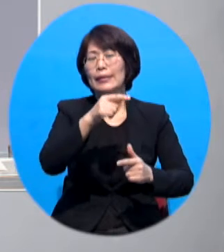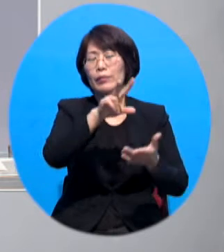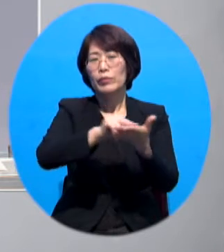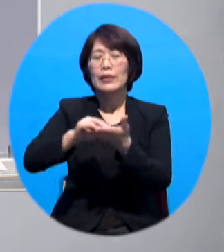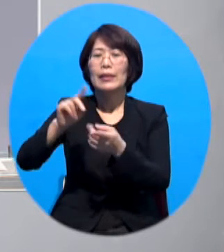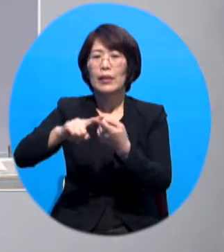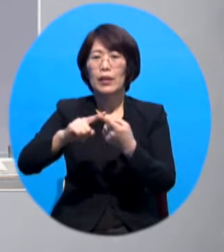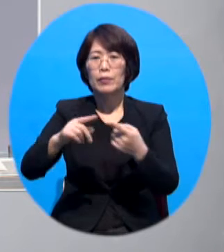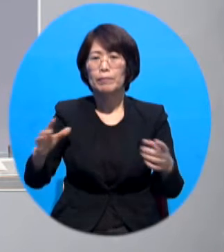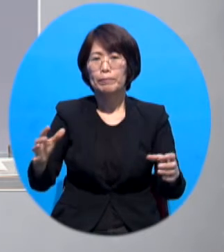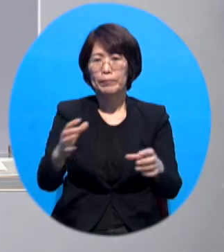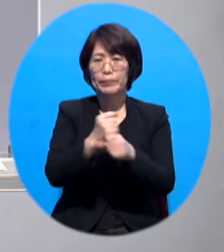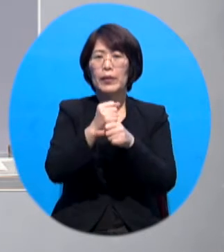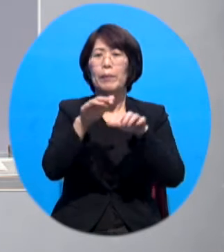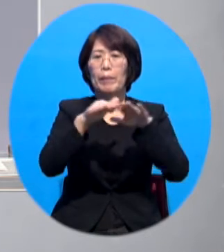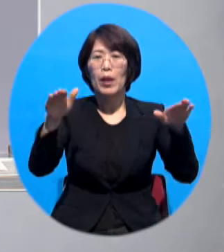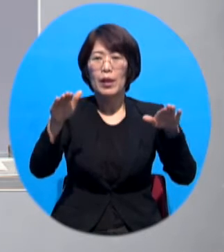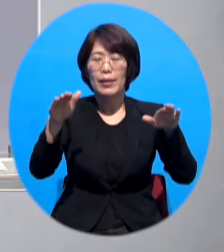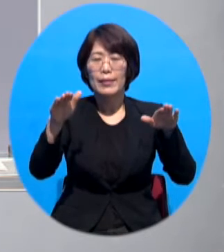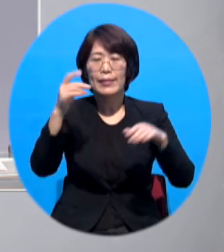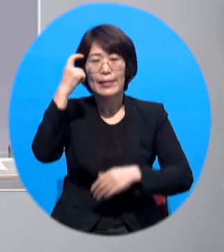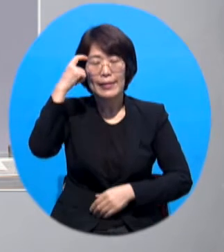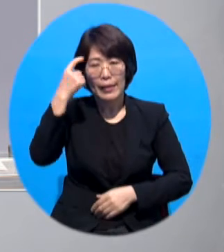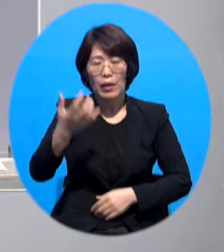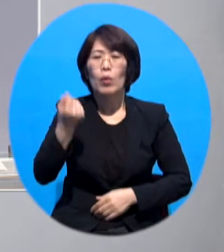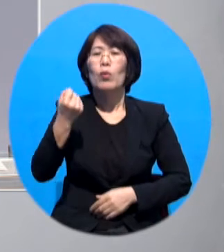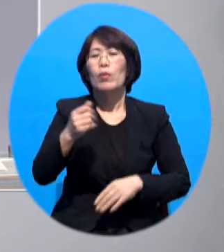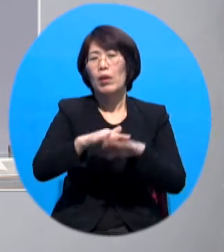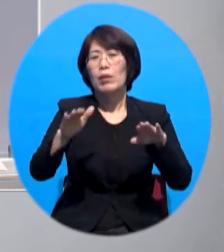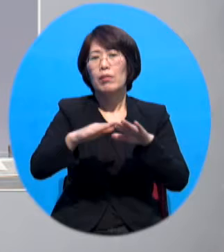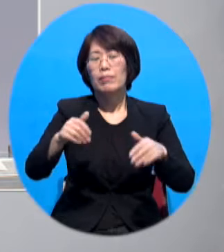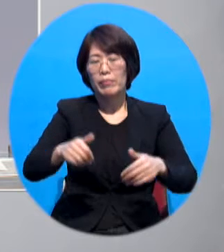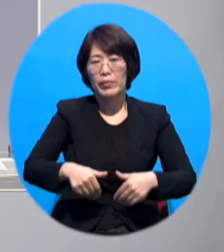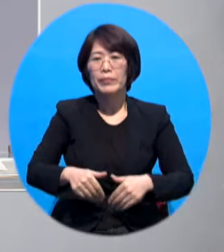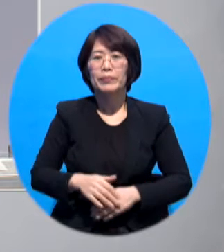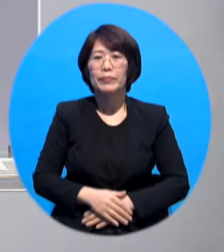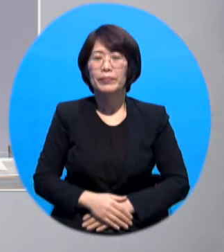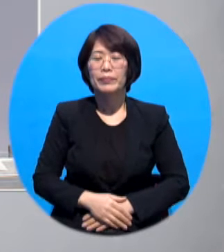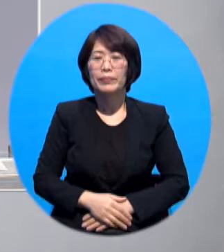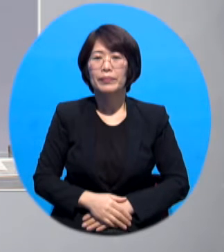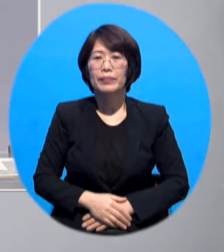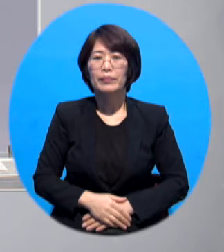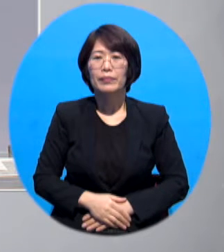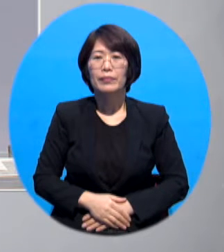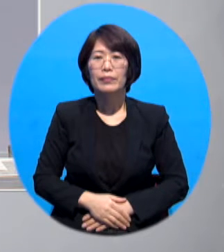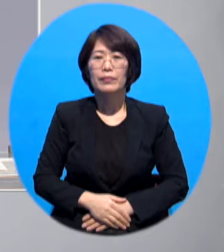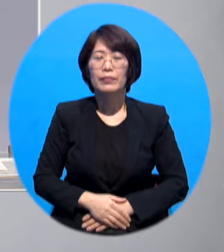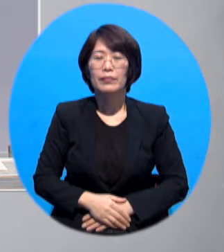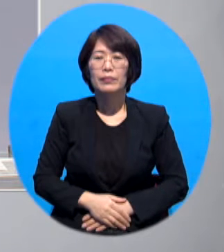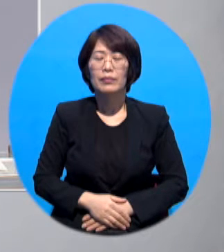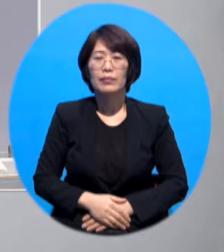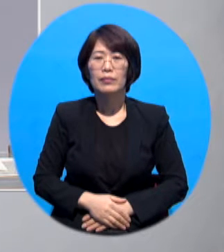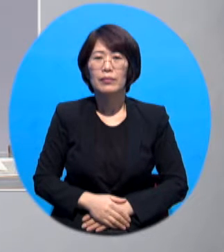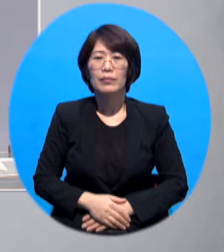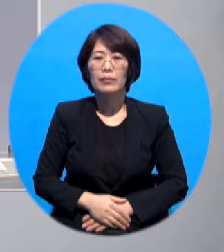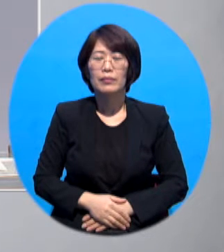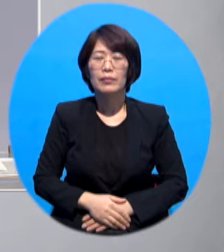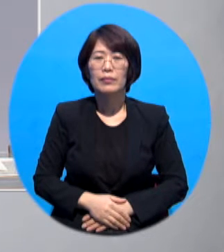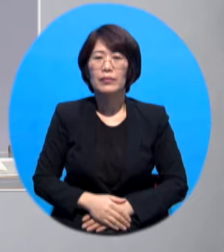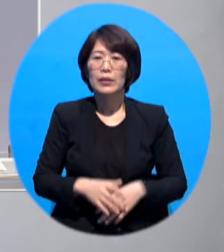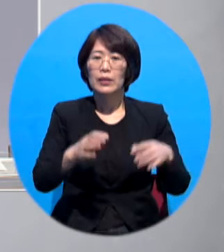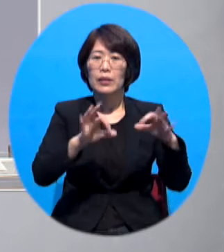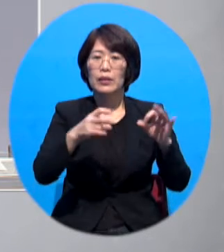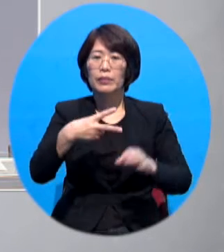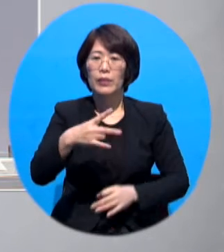조화롭고 균형 잡힌 시각으로 풀어가야 이 문제를 해결할 수 있다 이렇게 항상 말씀 드리고 있습니다 4